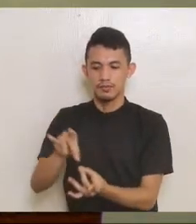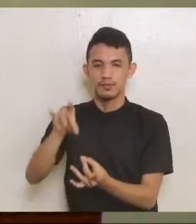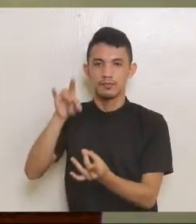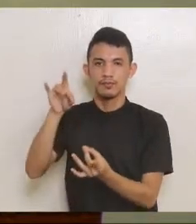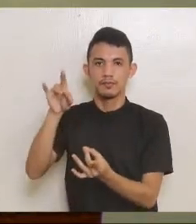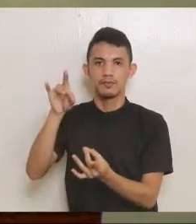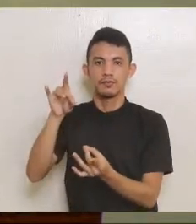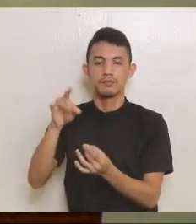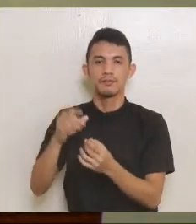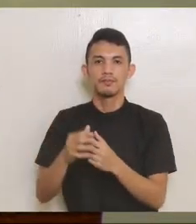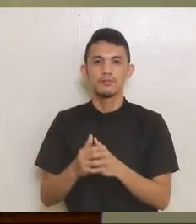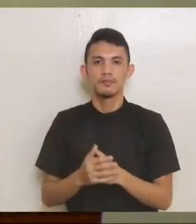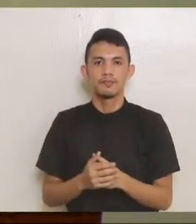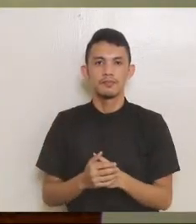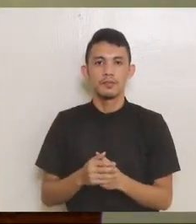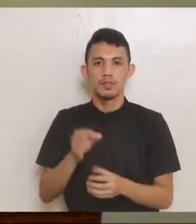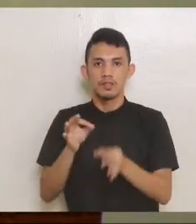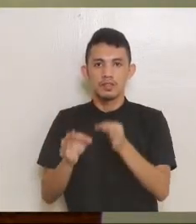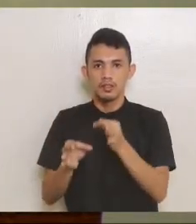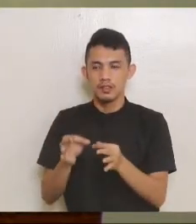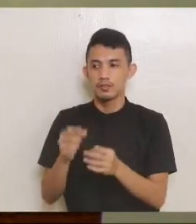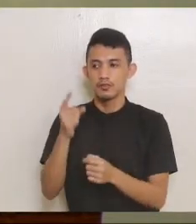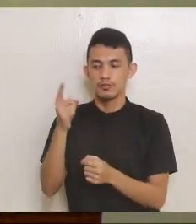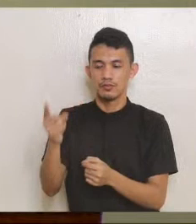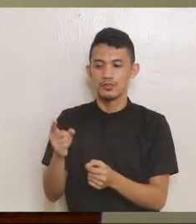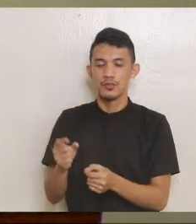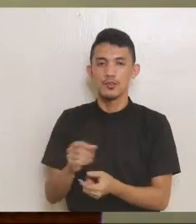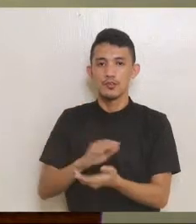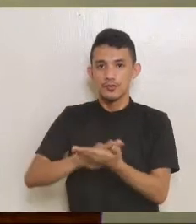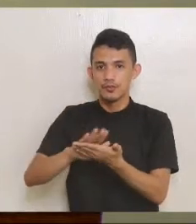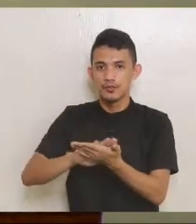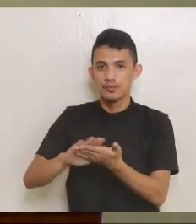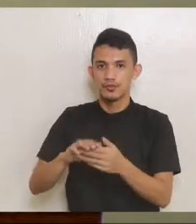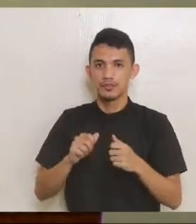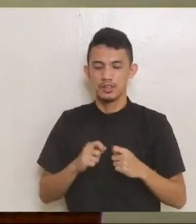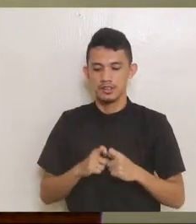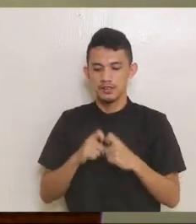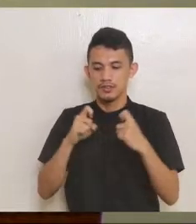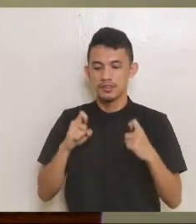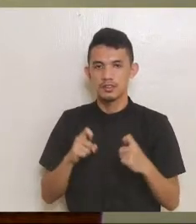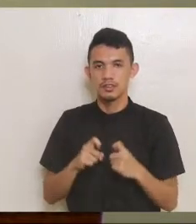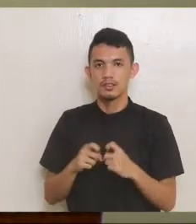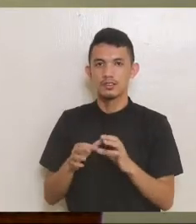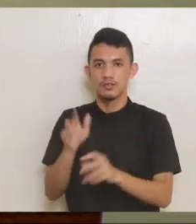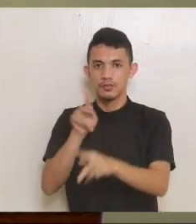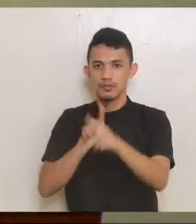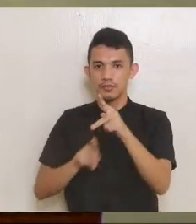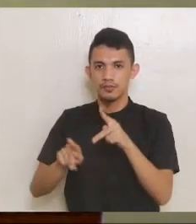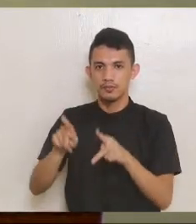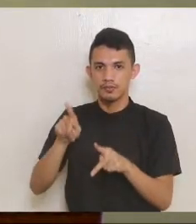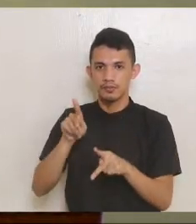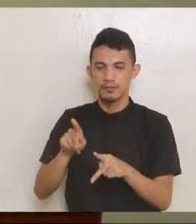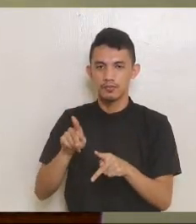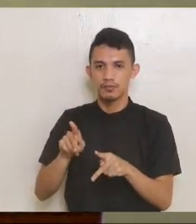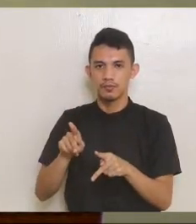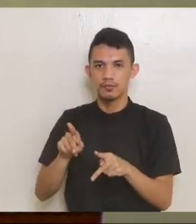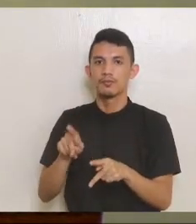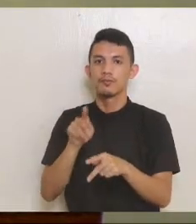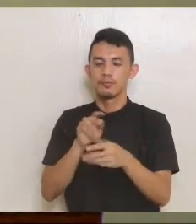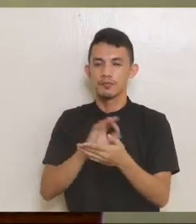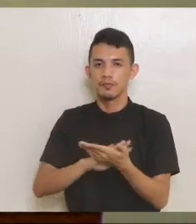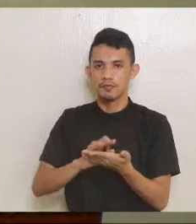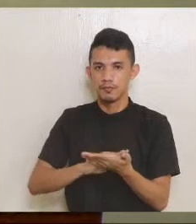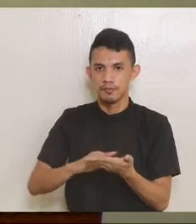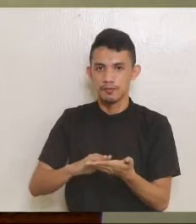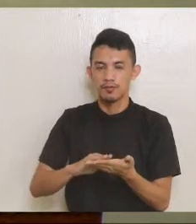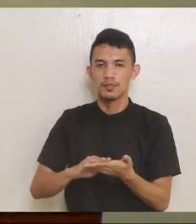Santo. Kung pasayloon ninyo ang mga sala sa mga tao, gipasaylo kini. Kung